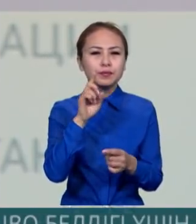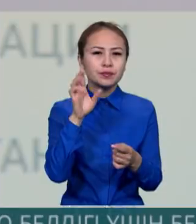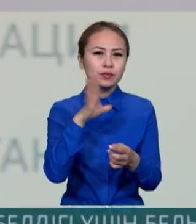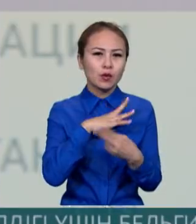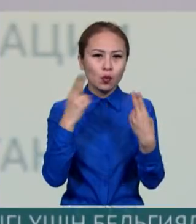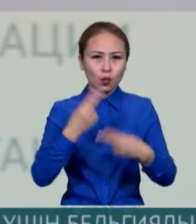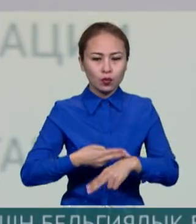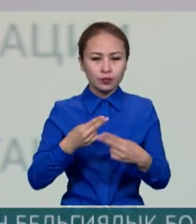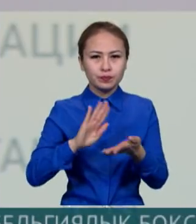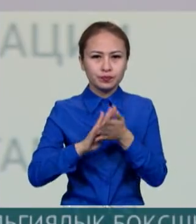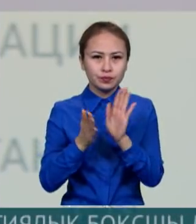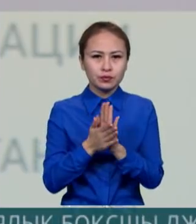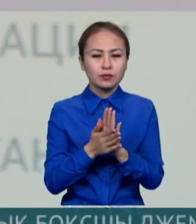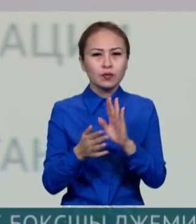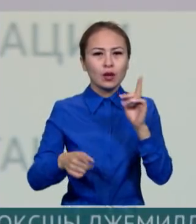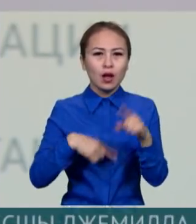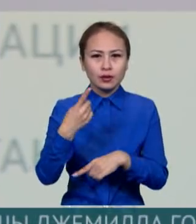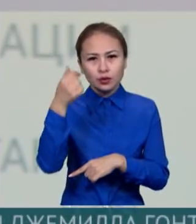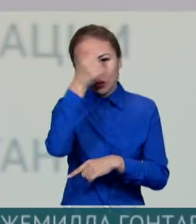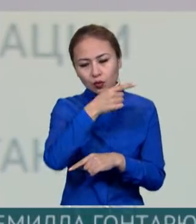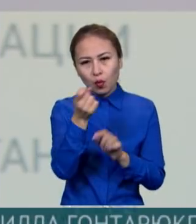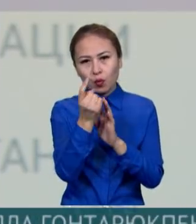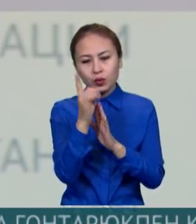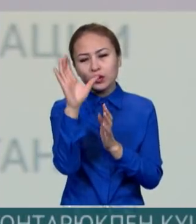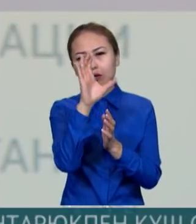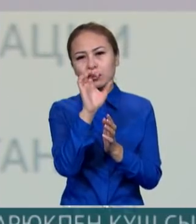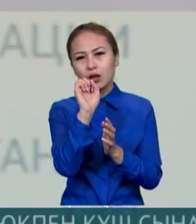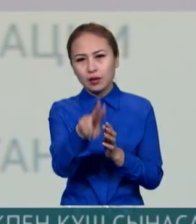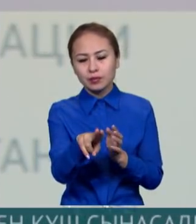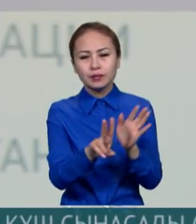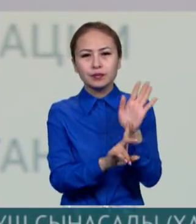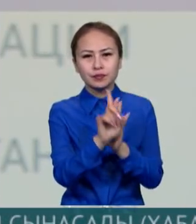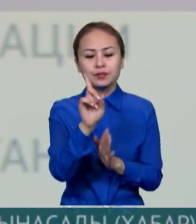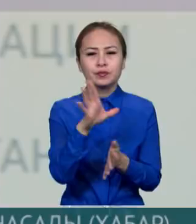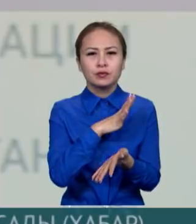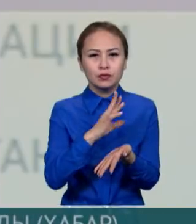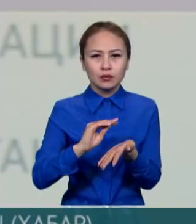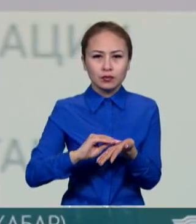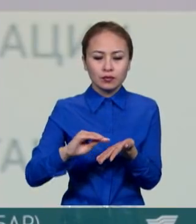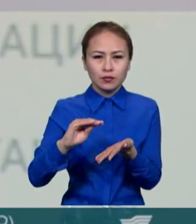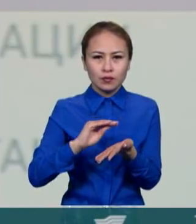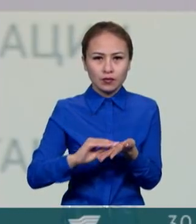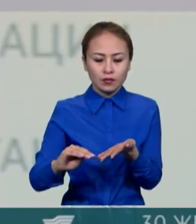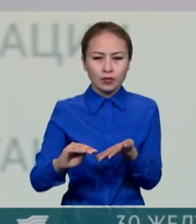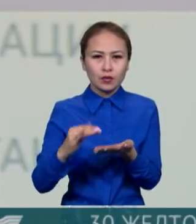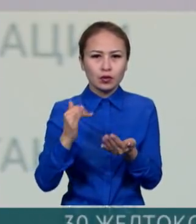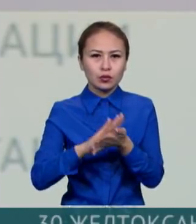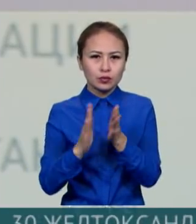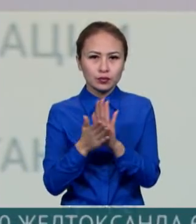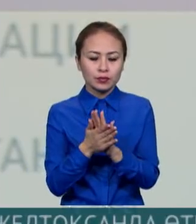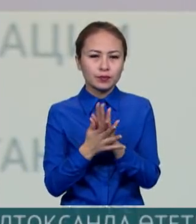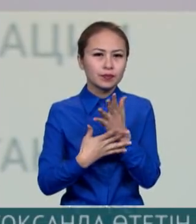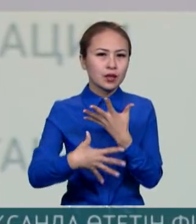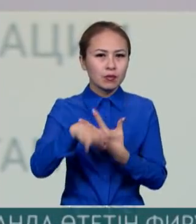кодексі туралы шартқа ағымдағы жылғы 11 сәуірде қол қойылды. Бүгінде шарт